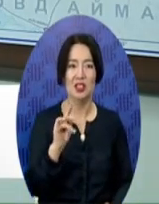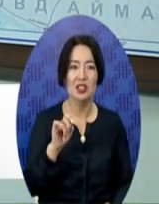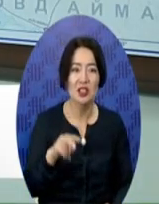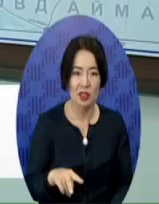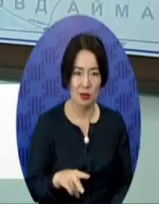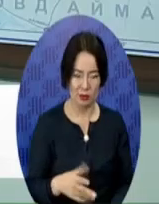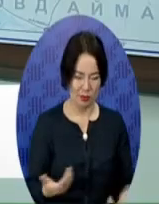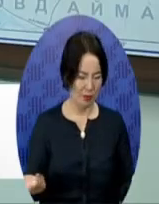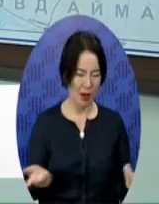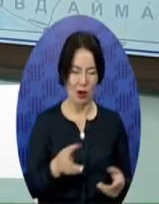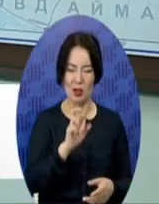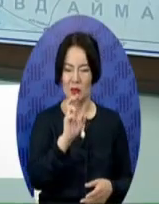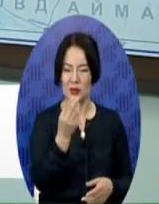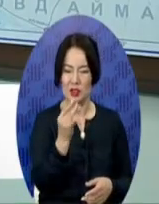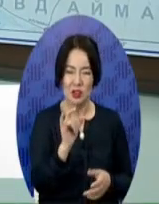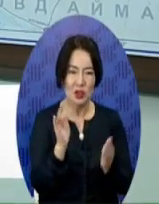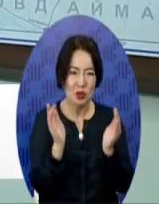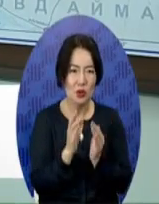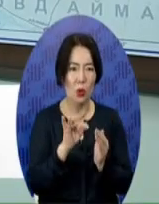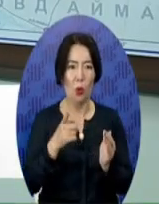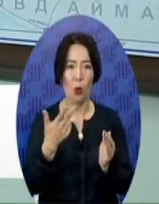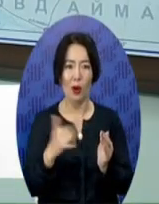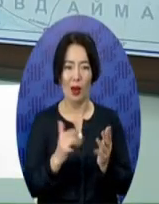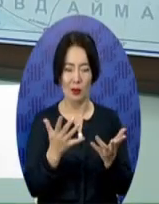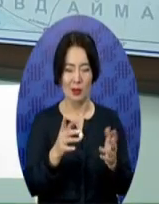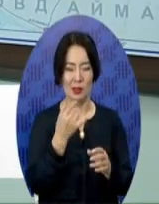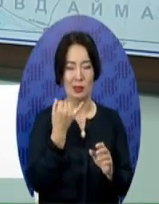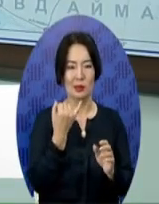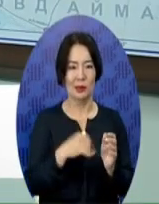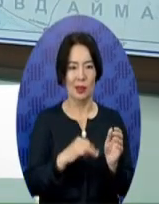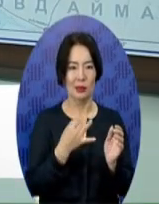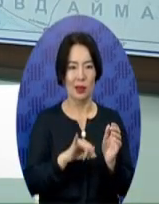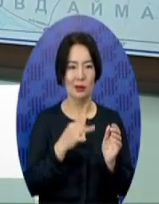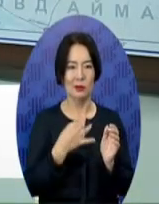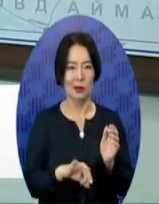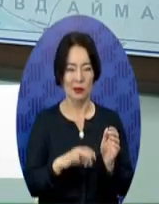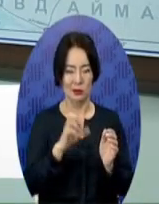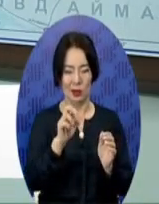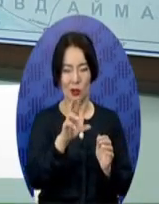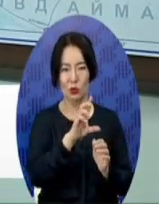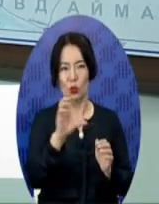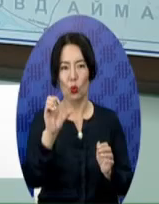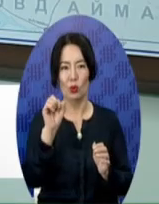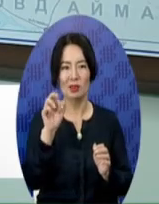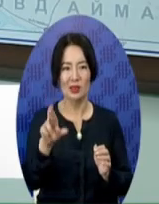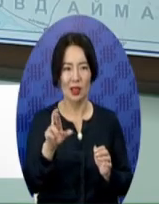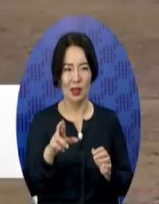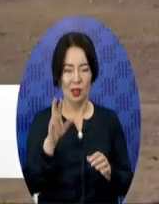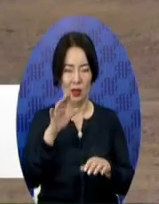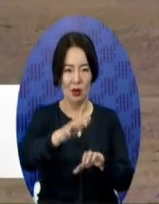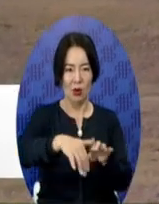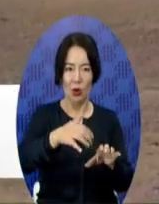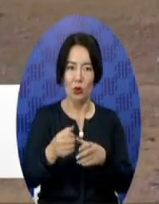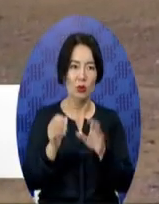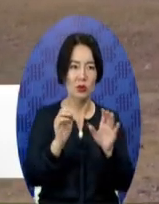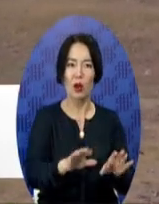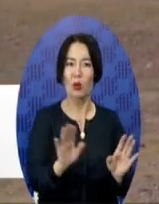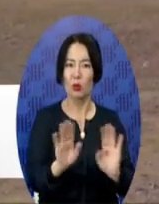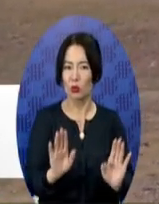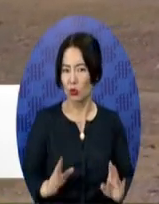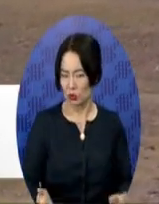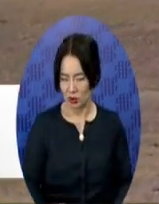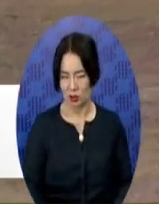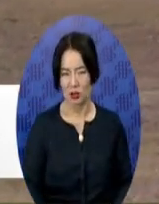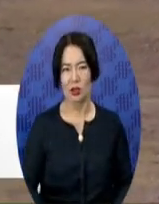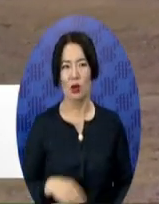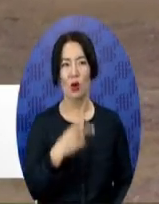Бичил уургаа эрхлэгчнэр тэр 60, 70, 80, 100 сая үнэтэй экскаваторыг тэр ковшиг аваачаад тавихгүй. 2018